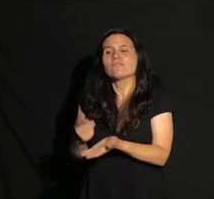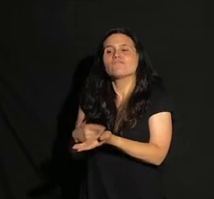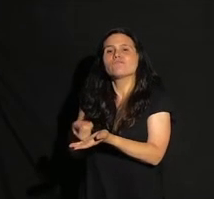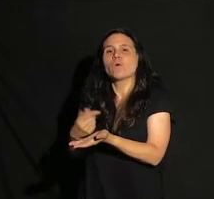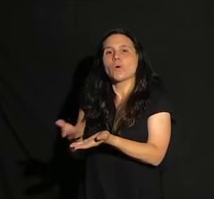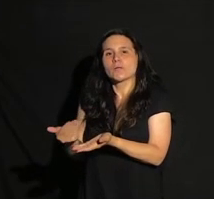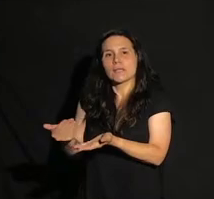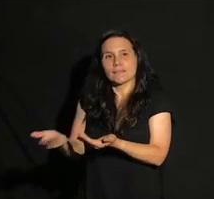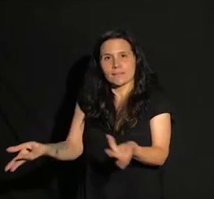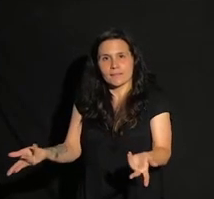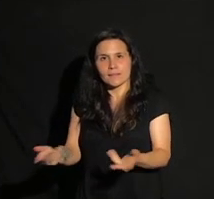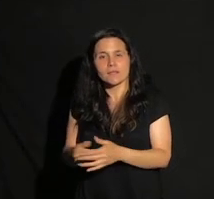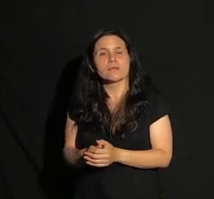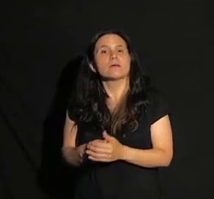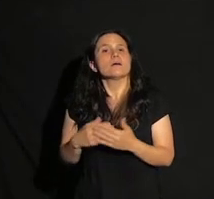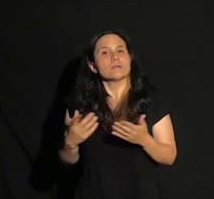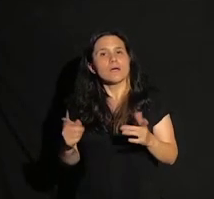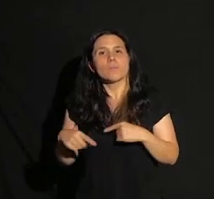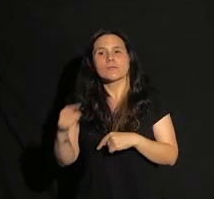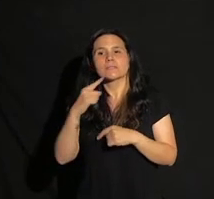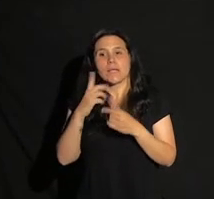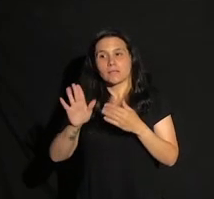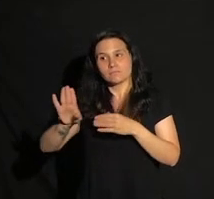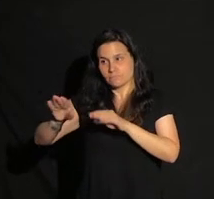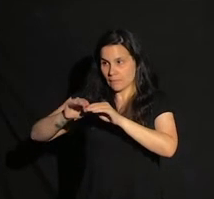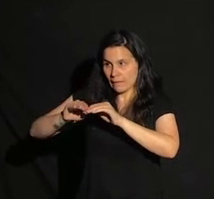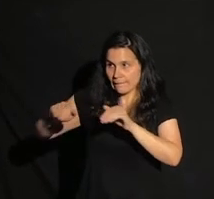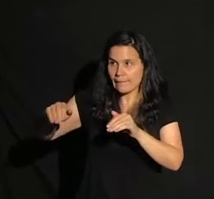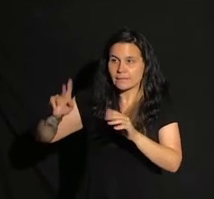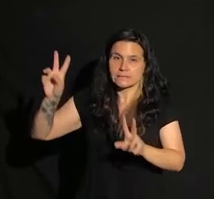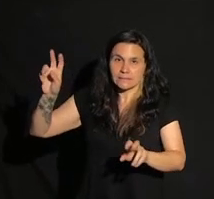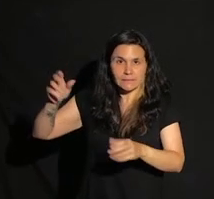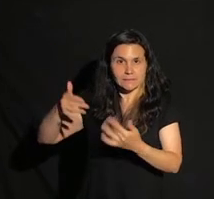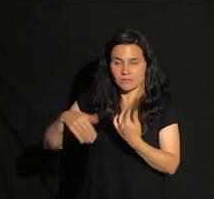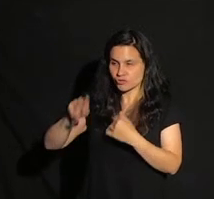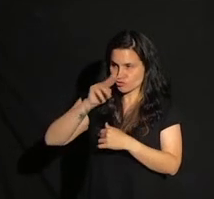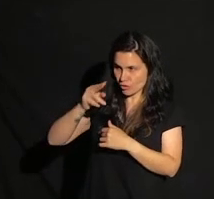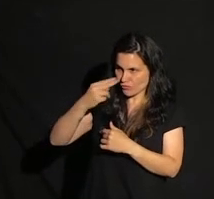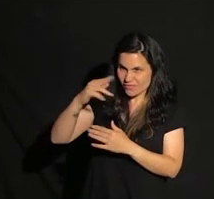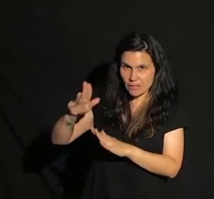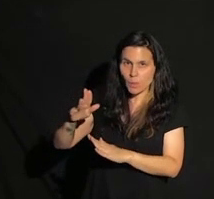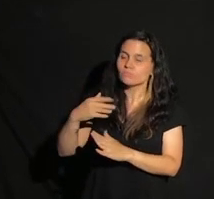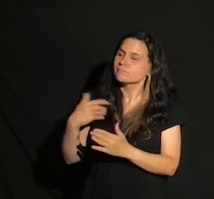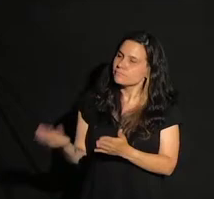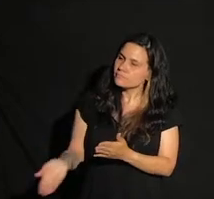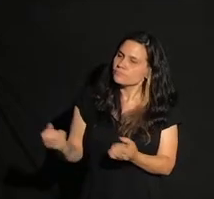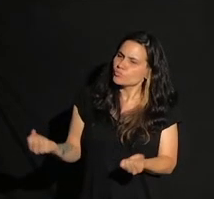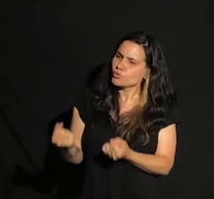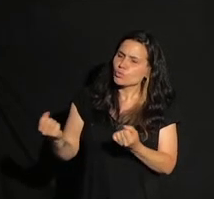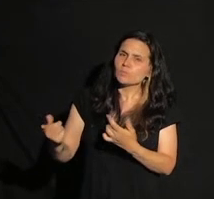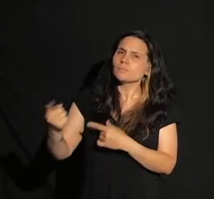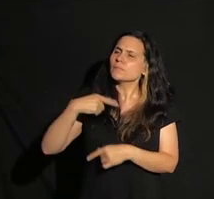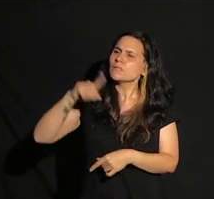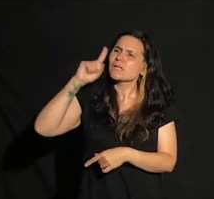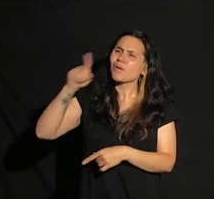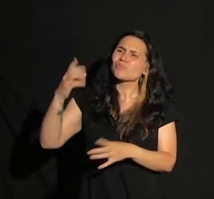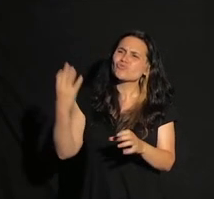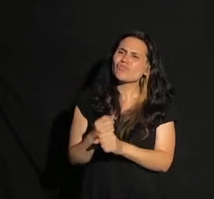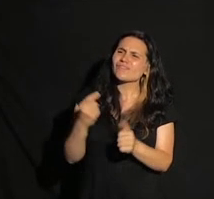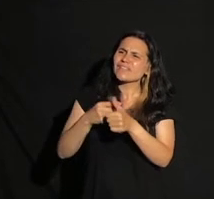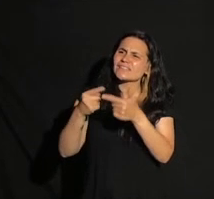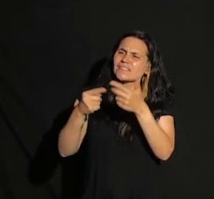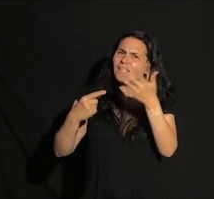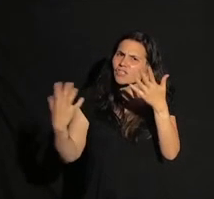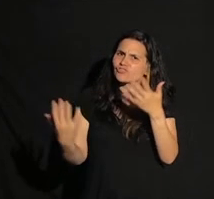jemanden nach vorne bringen, indem ich auch mal über die Grenzen, die scheinbaren Grenzen aktuell hinausgehe und sage, du, ich traue dir noch was ganz anderes zu.